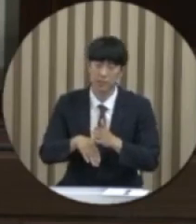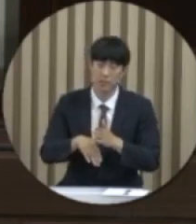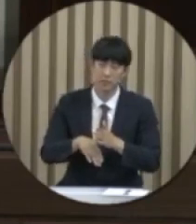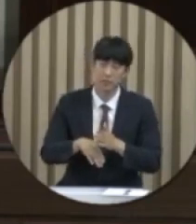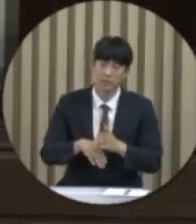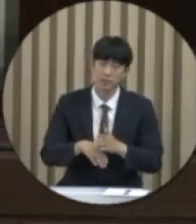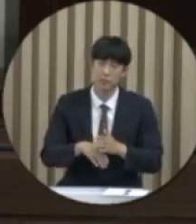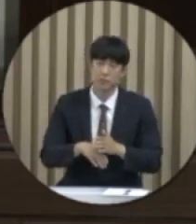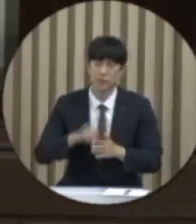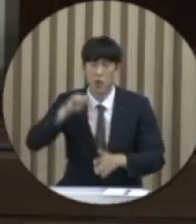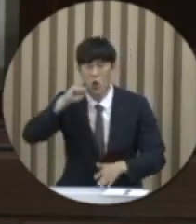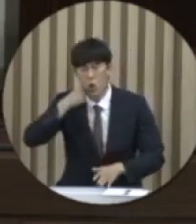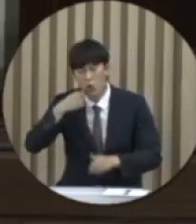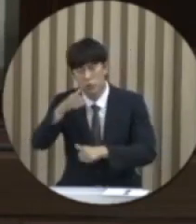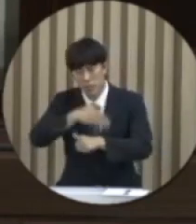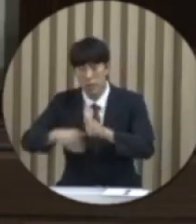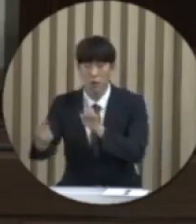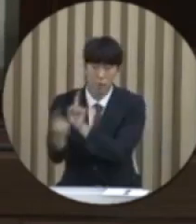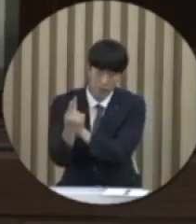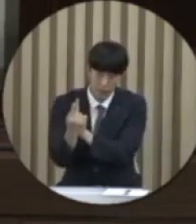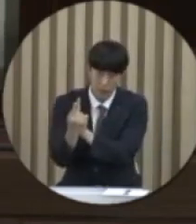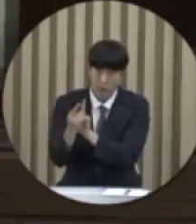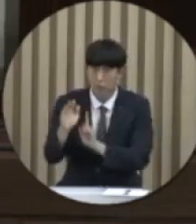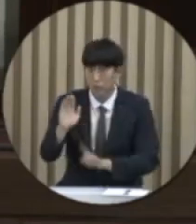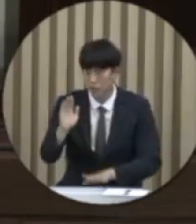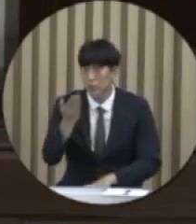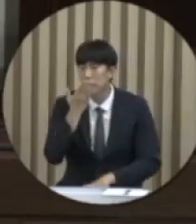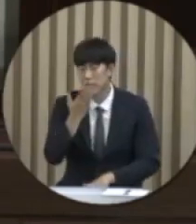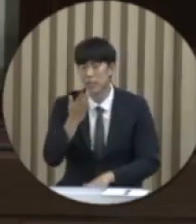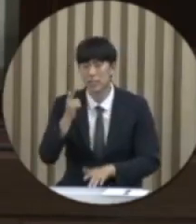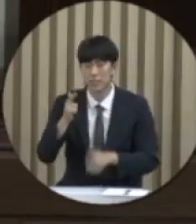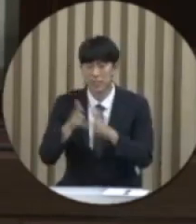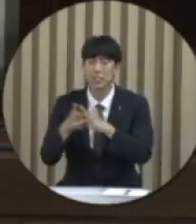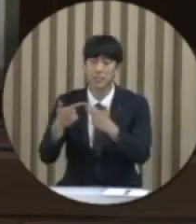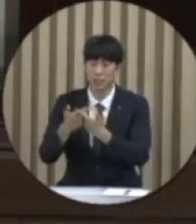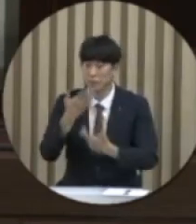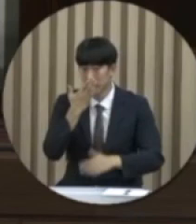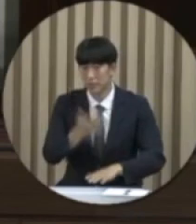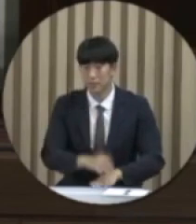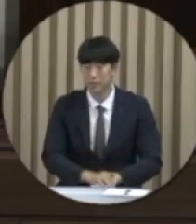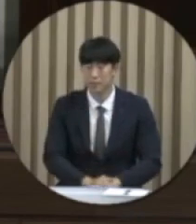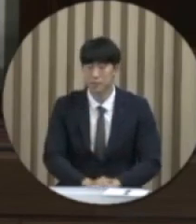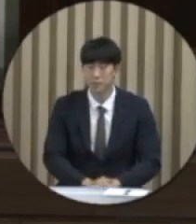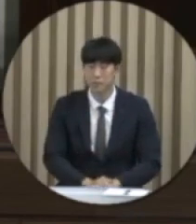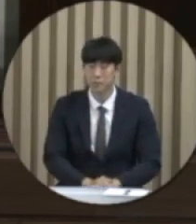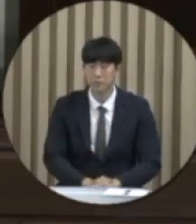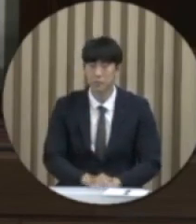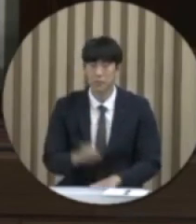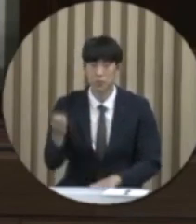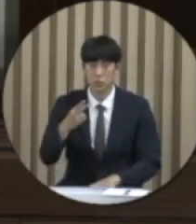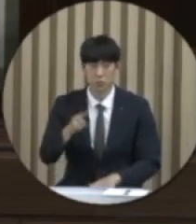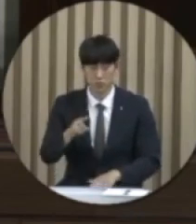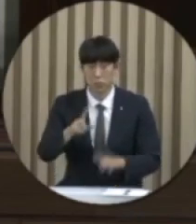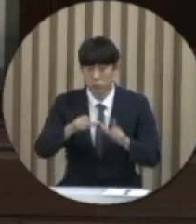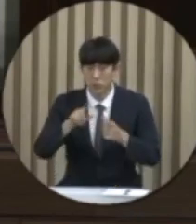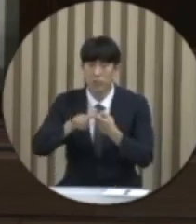좀 어려운 상황이 닥칠 수 있다라는 것좀 이해하고요. 또 그런 부분에